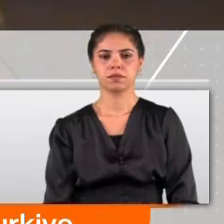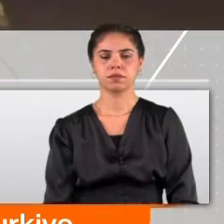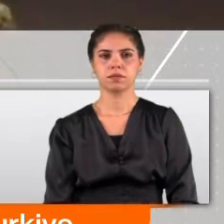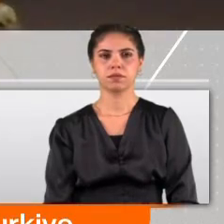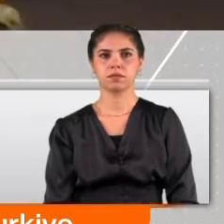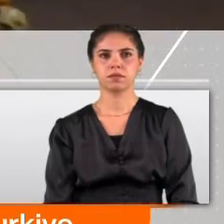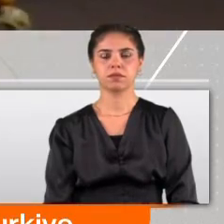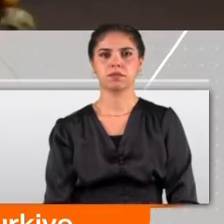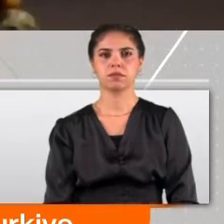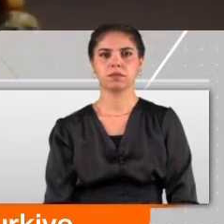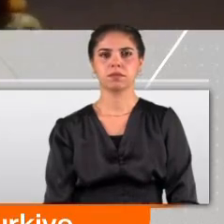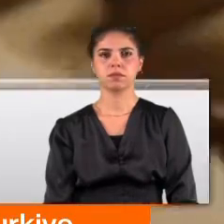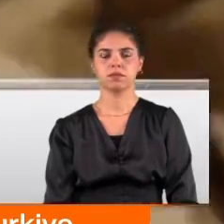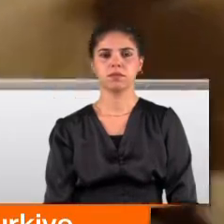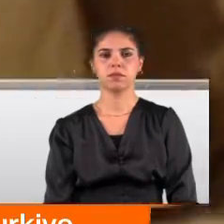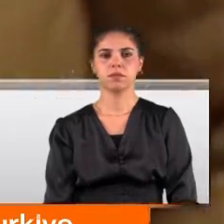giyiyoruz.